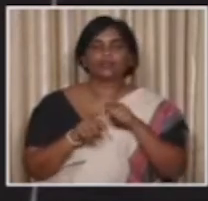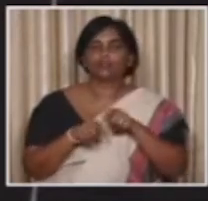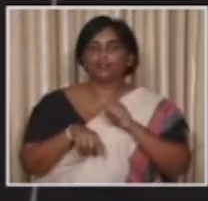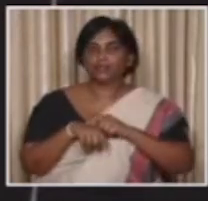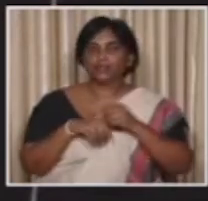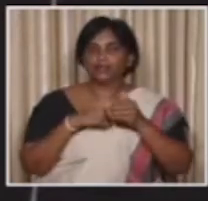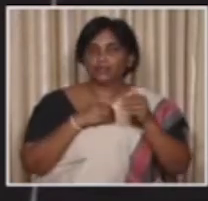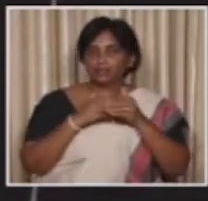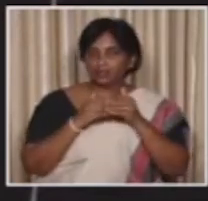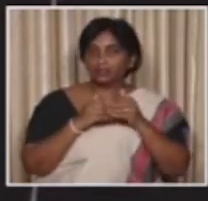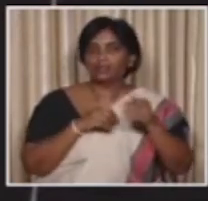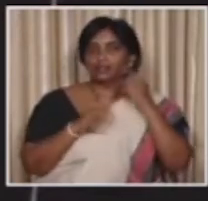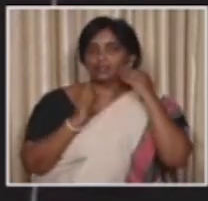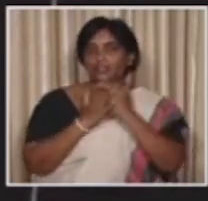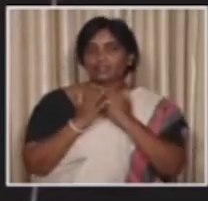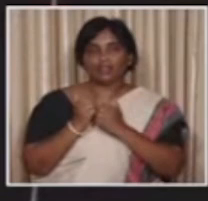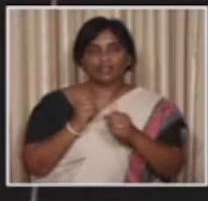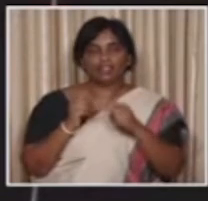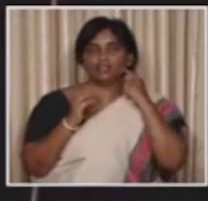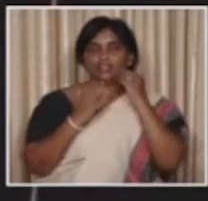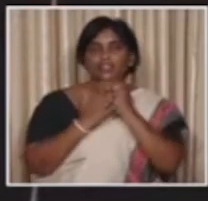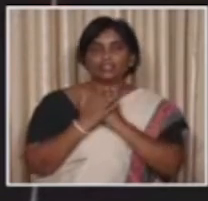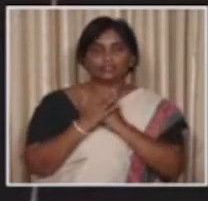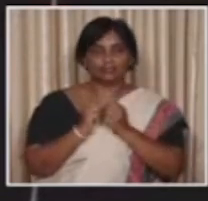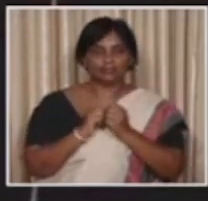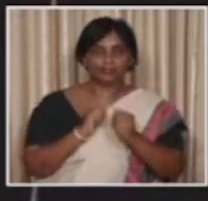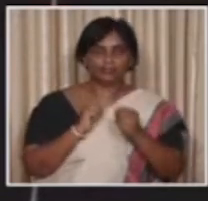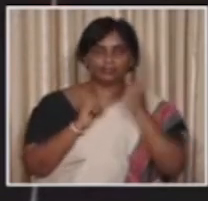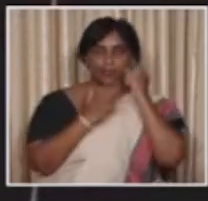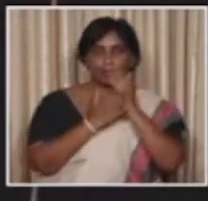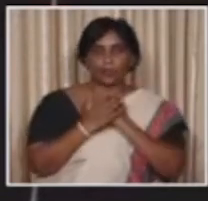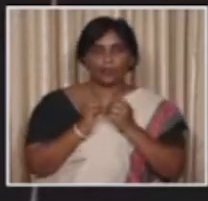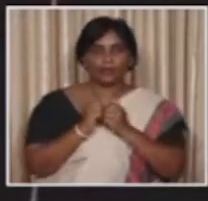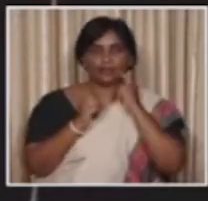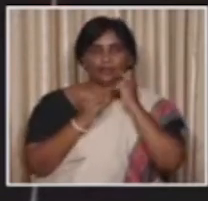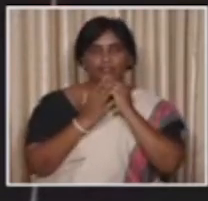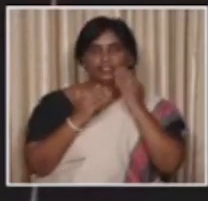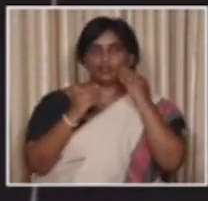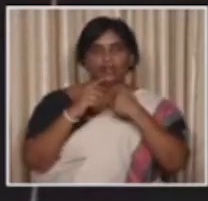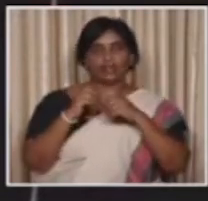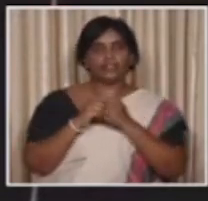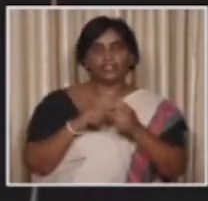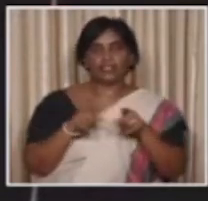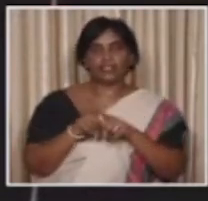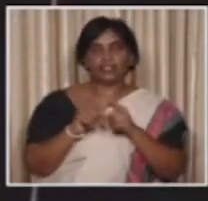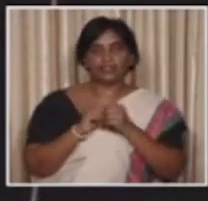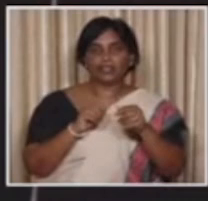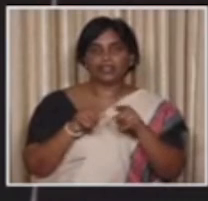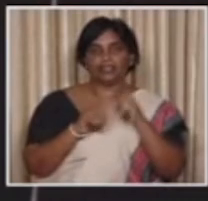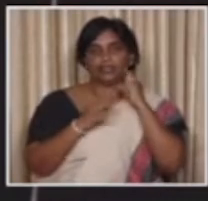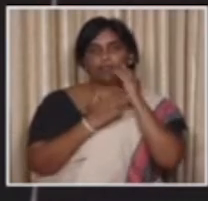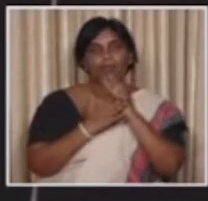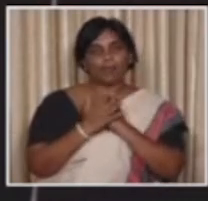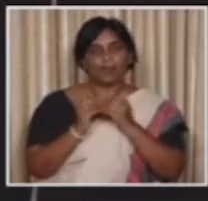තුල ඒ සම්පූර්ණ ක්‍රමවේදය වෙනස් කරන්න කටයුතු කිරීම පිළිබඳ ජනාධිපතිතුමාට අපි ආණ්ඩු පක්ෂයේ